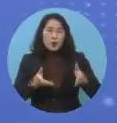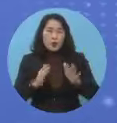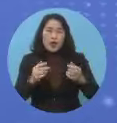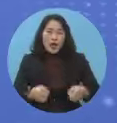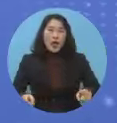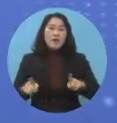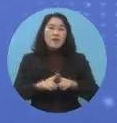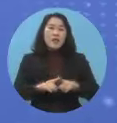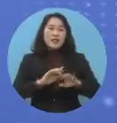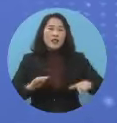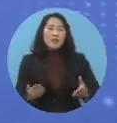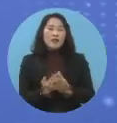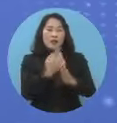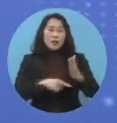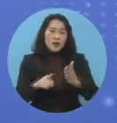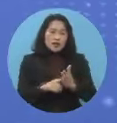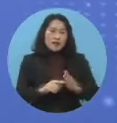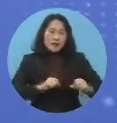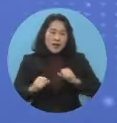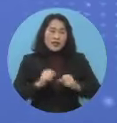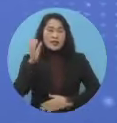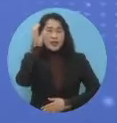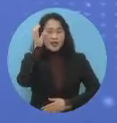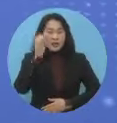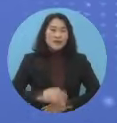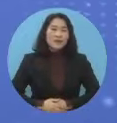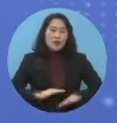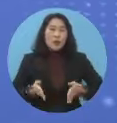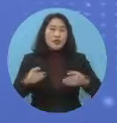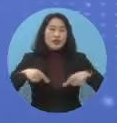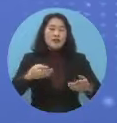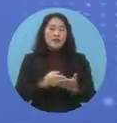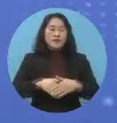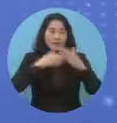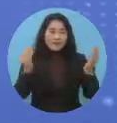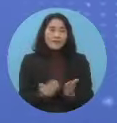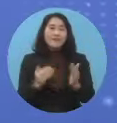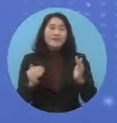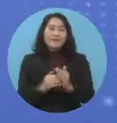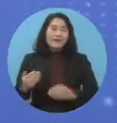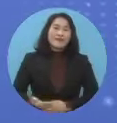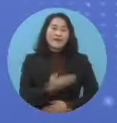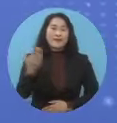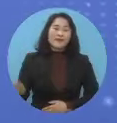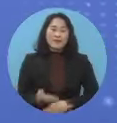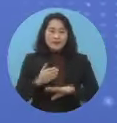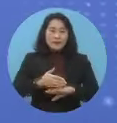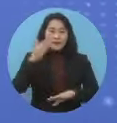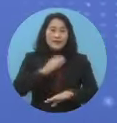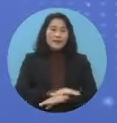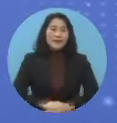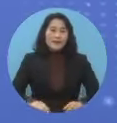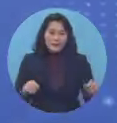성공을 위해 힘차게 뛰는 전남도 정을 기대합니다 생명의 땅 했든 잔 남 도정뉴스 여기서 마칩니다 함께해주신